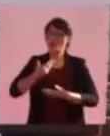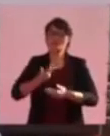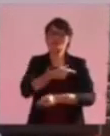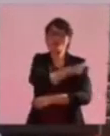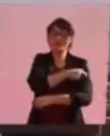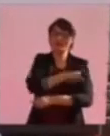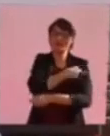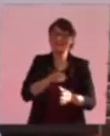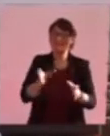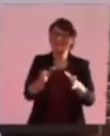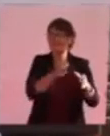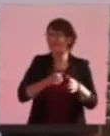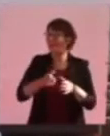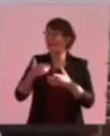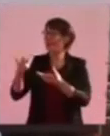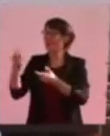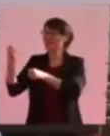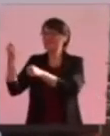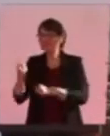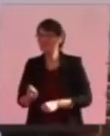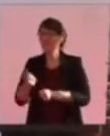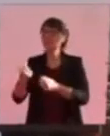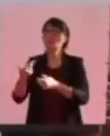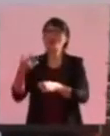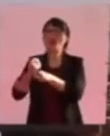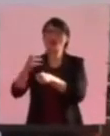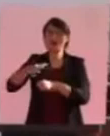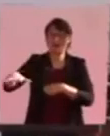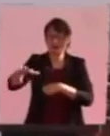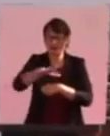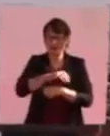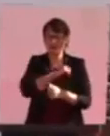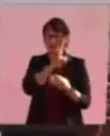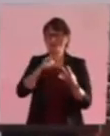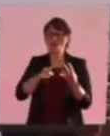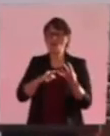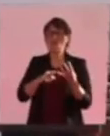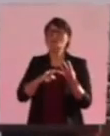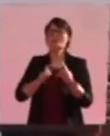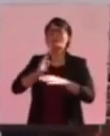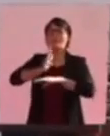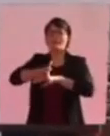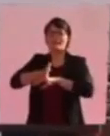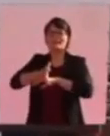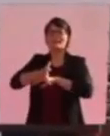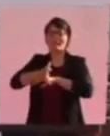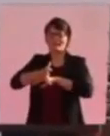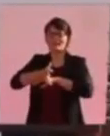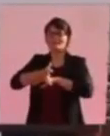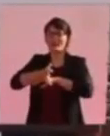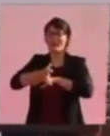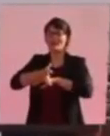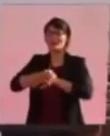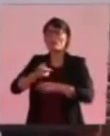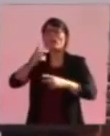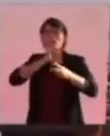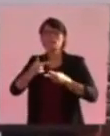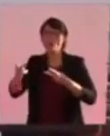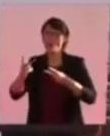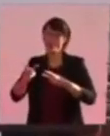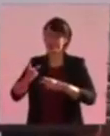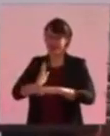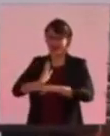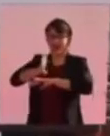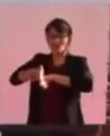di promozione della salute interventi mirati per ridurre in modo strutturale le disuguaglianze nell'accesso ai servizi e alle prestazioni